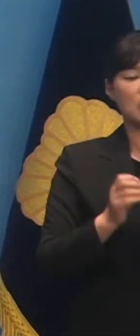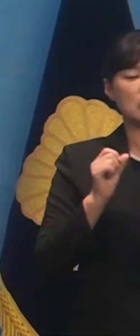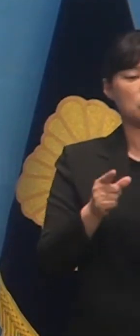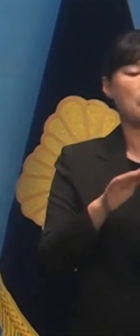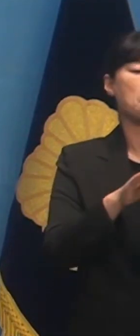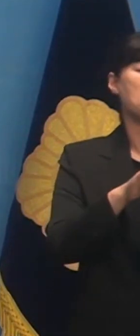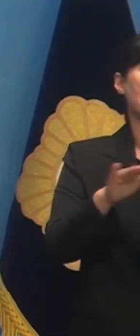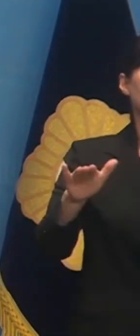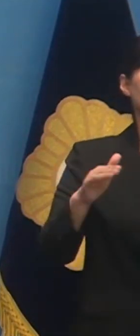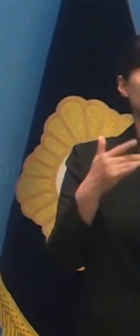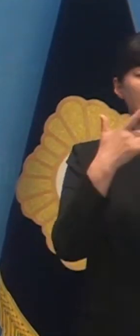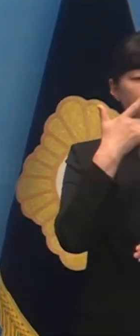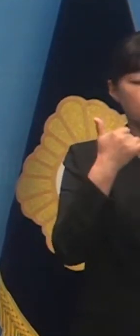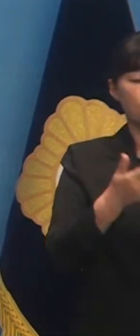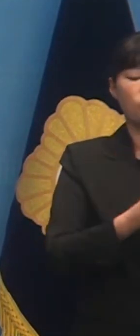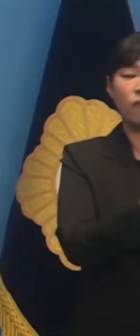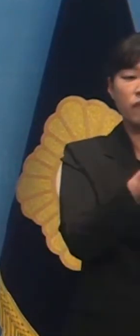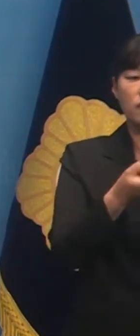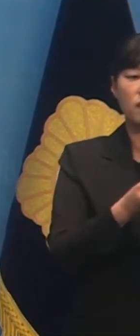기회평등 학부모 연대에